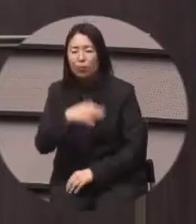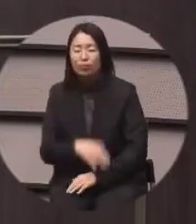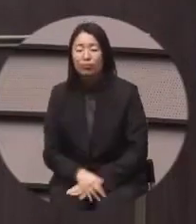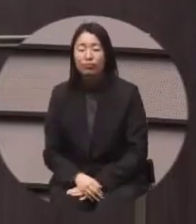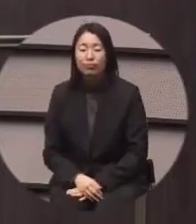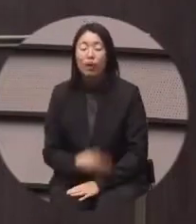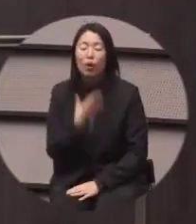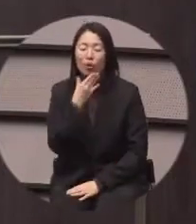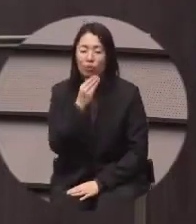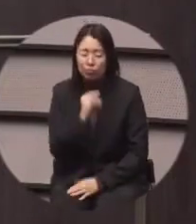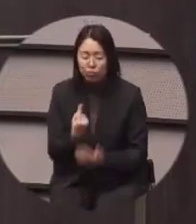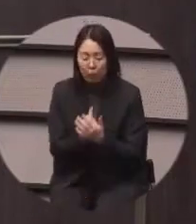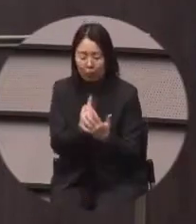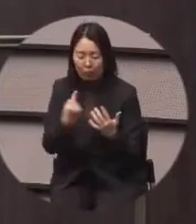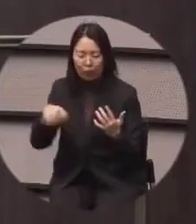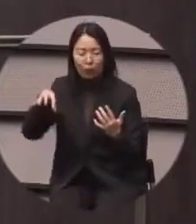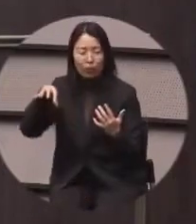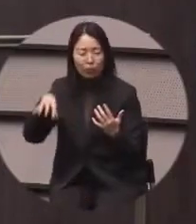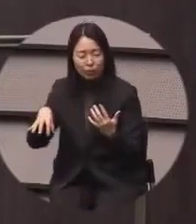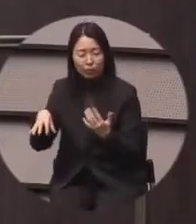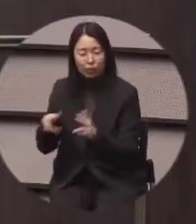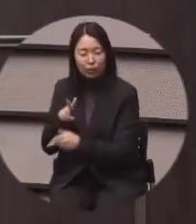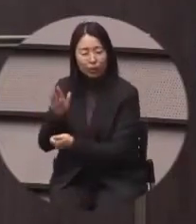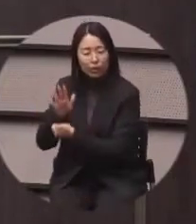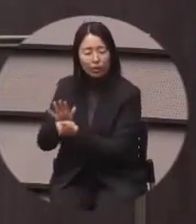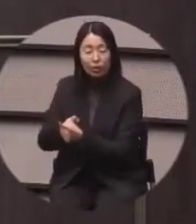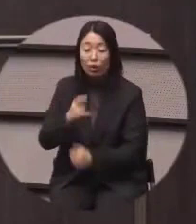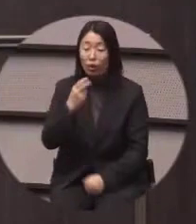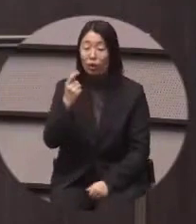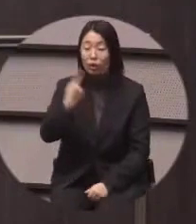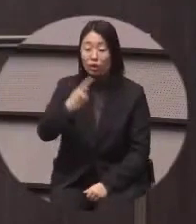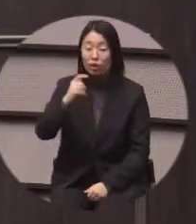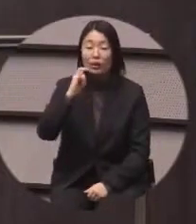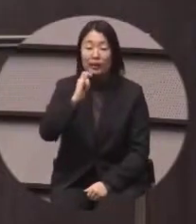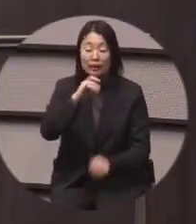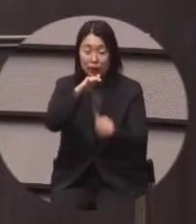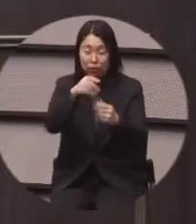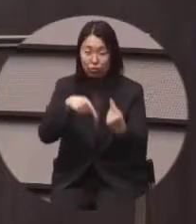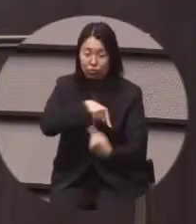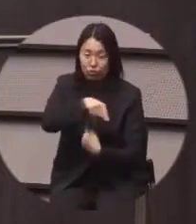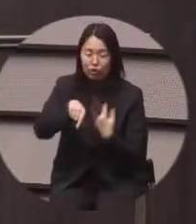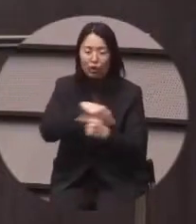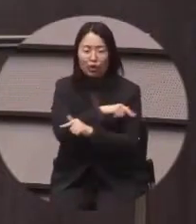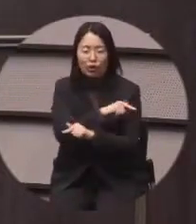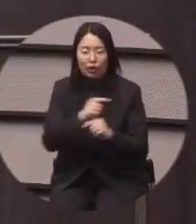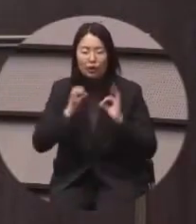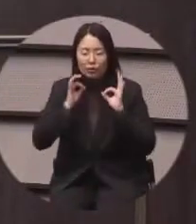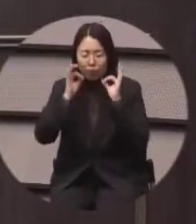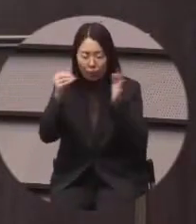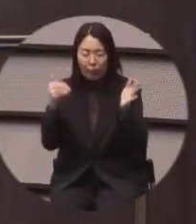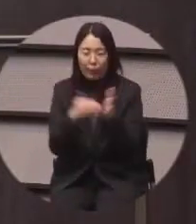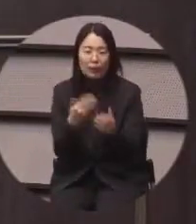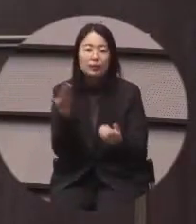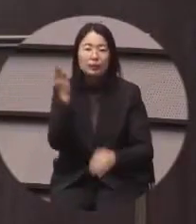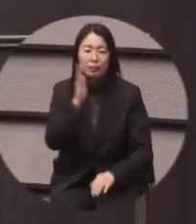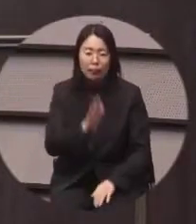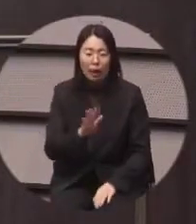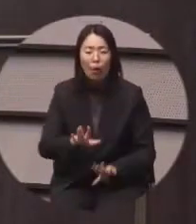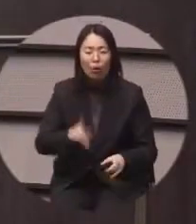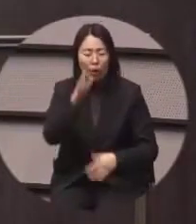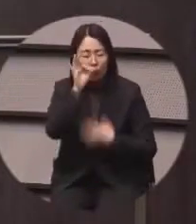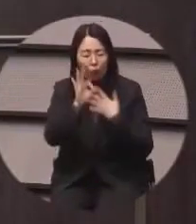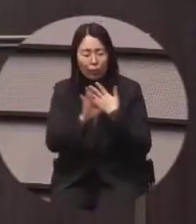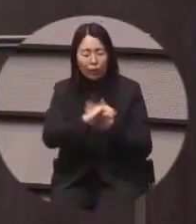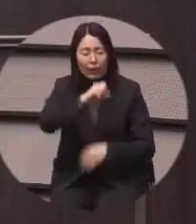물론 소외 지역에 대한 교통지원 대책으로 천원 택시 운영 등 시에서 적극적인 노력을 기울여왔으나 올해의